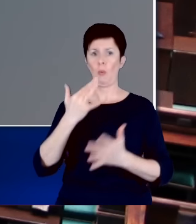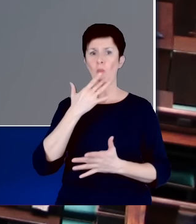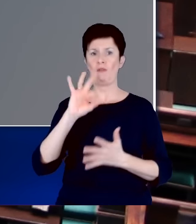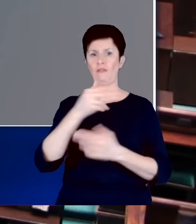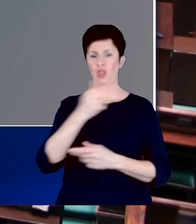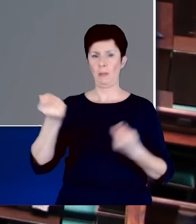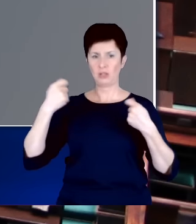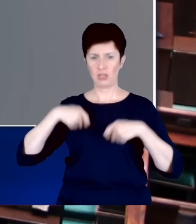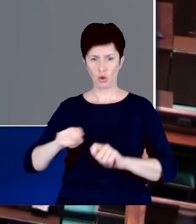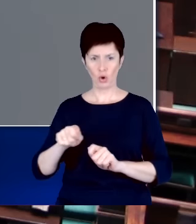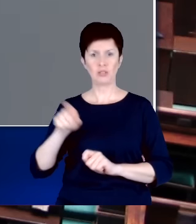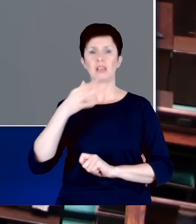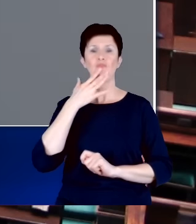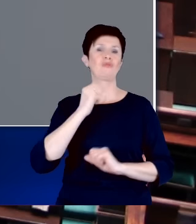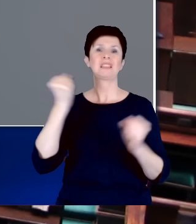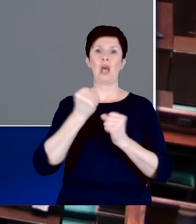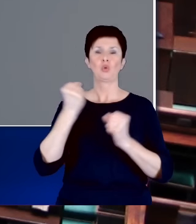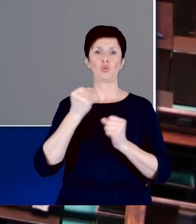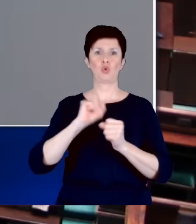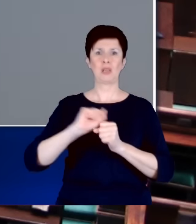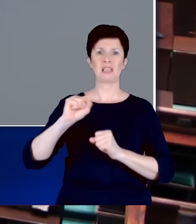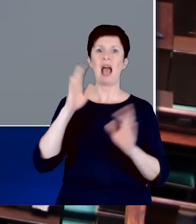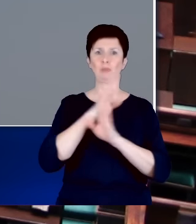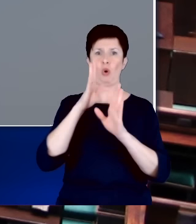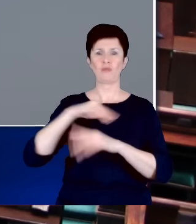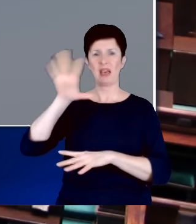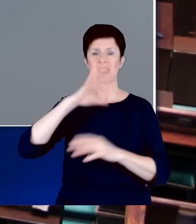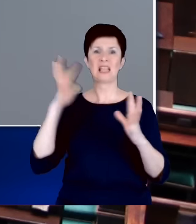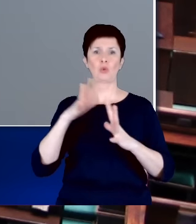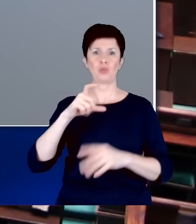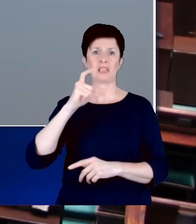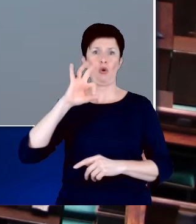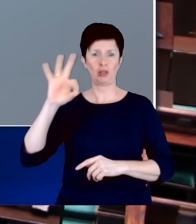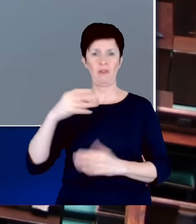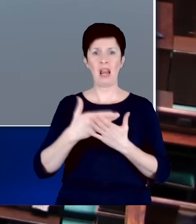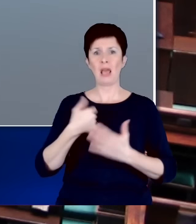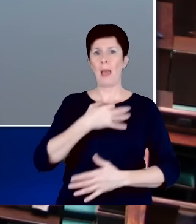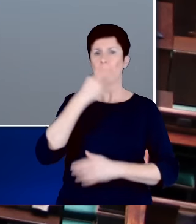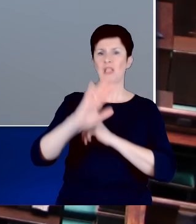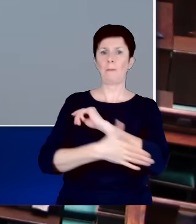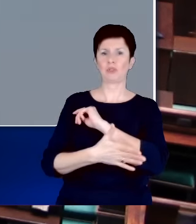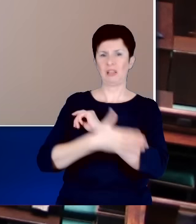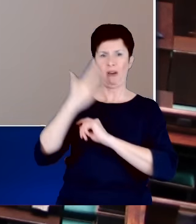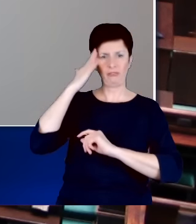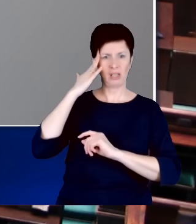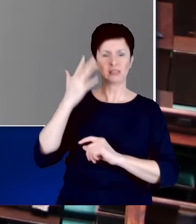jest zbyt duży udział CO2 w atmosferze. Pytam pana, podstawowa wiedza, jaki jest udział CO2 w atmosferze?